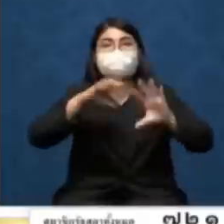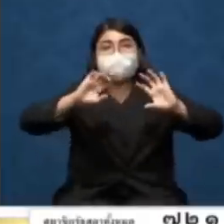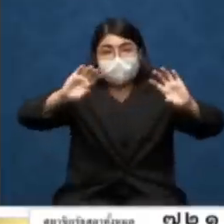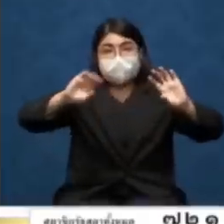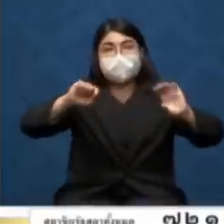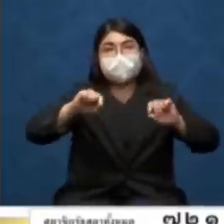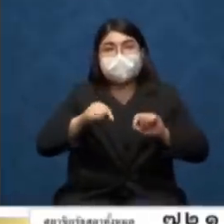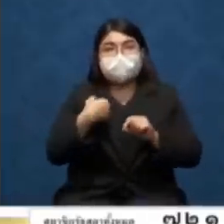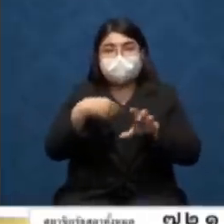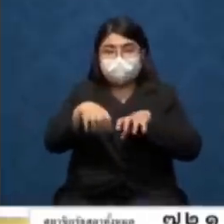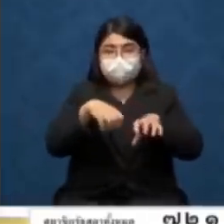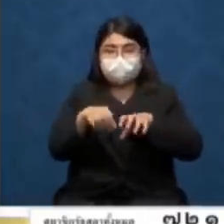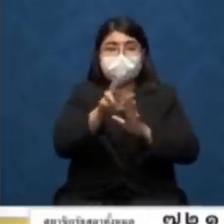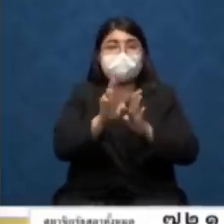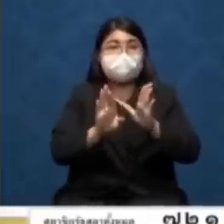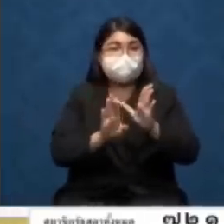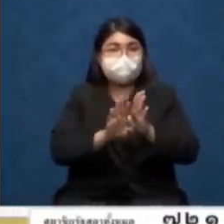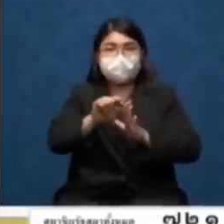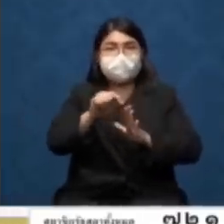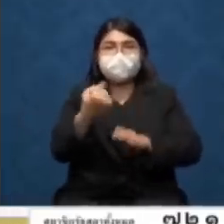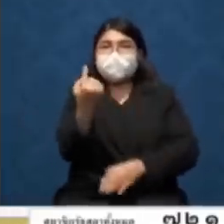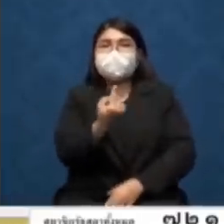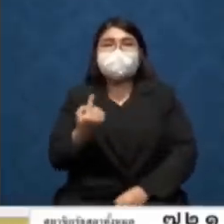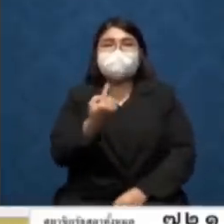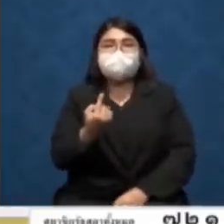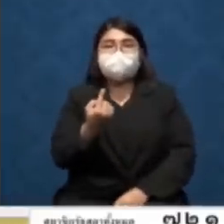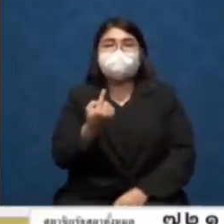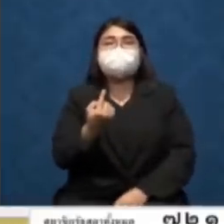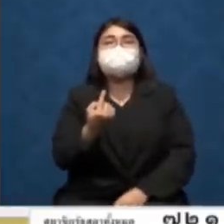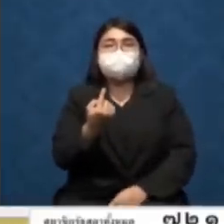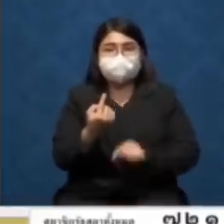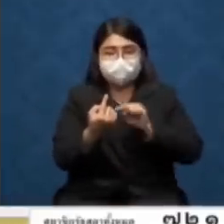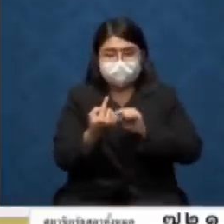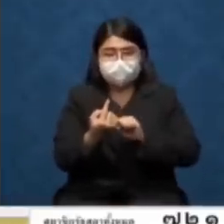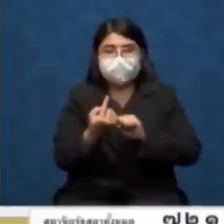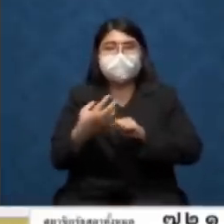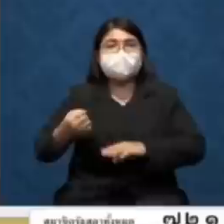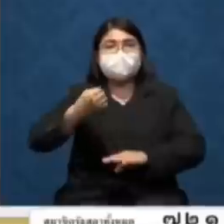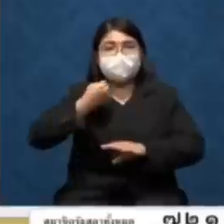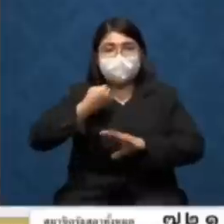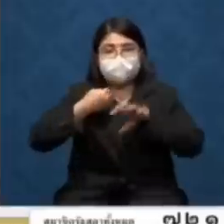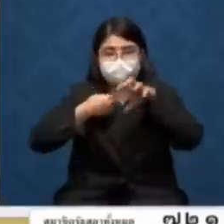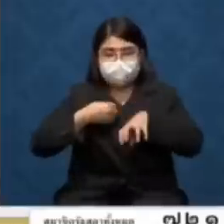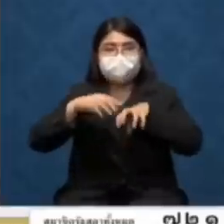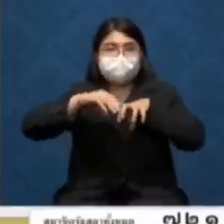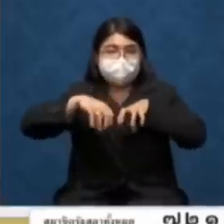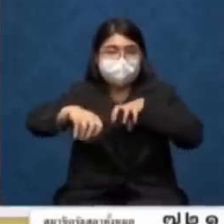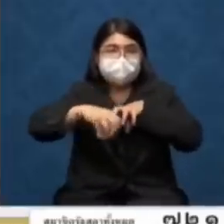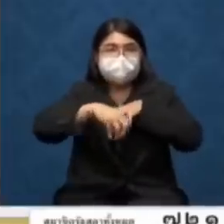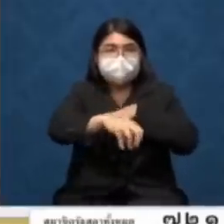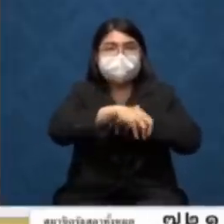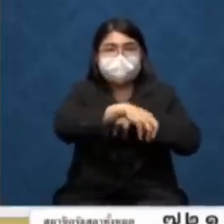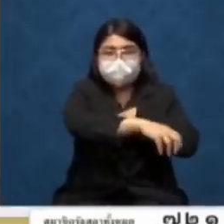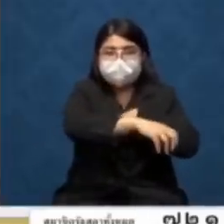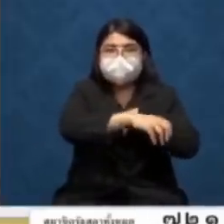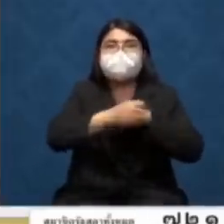บริหารัังานแผนดนในปเทศนี้จะต้องเป็แบรฐเดียวและเปนรัฐเดีวที่มีการเกิจ่อำนาจออกไปสู่ท้องถินครับอนนี้เราก็เติมขมาเพค